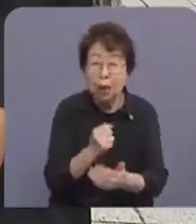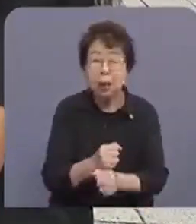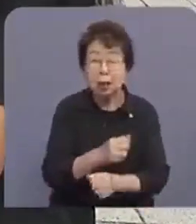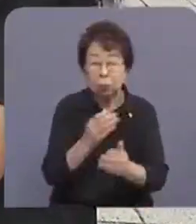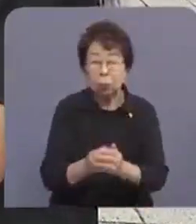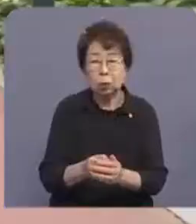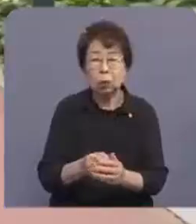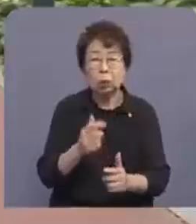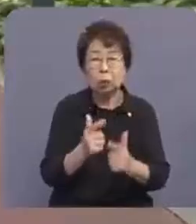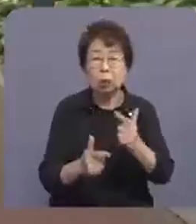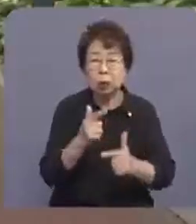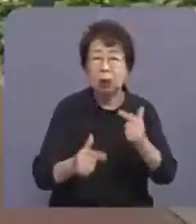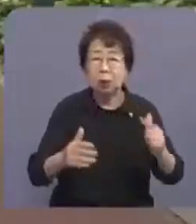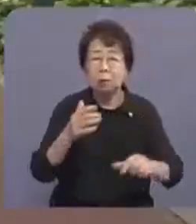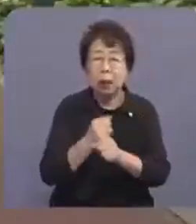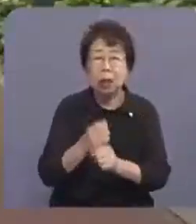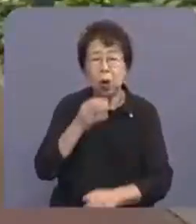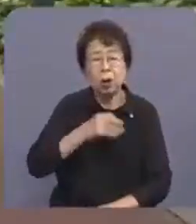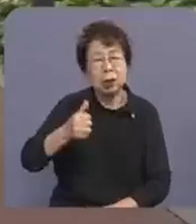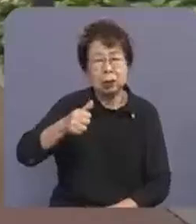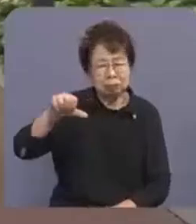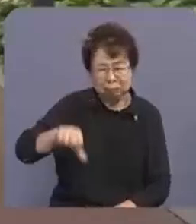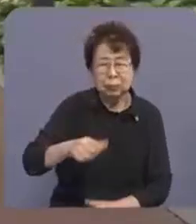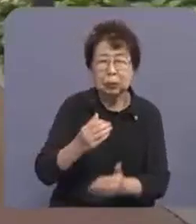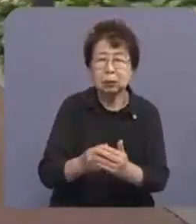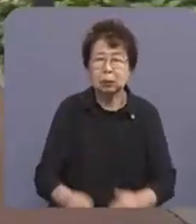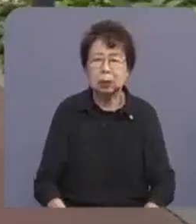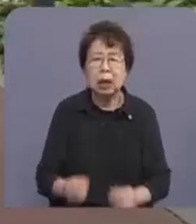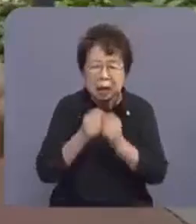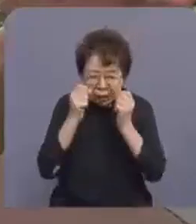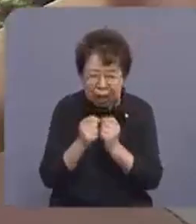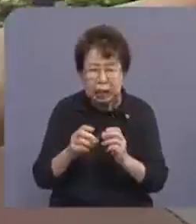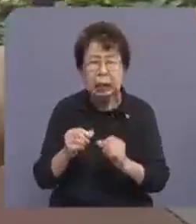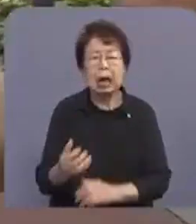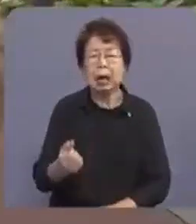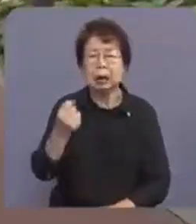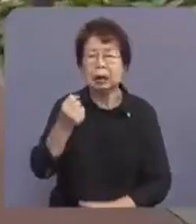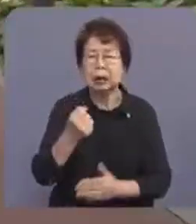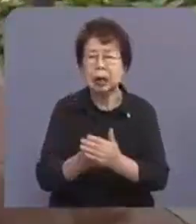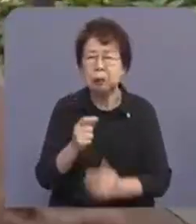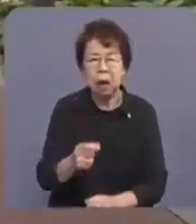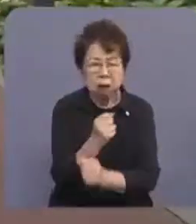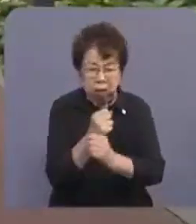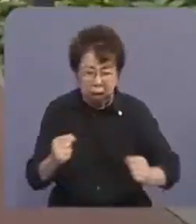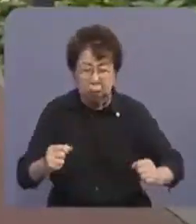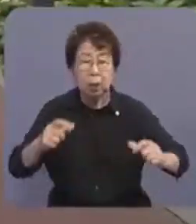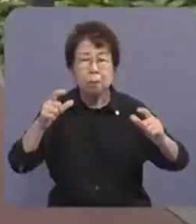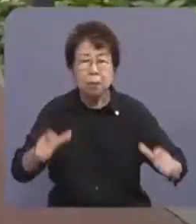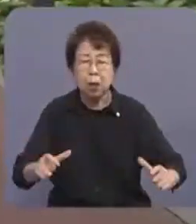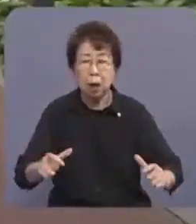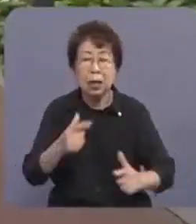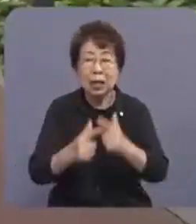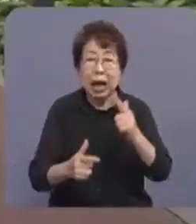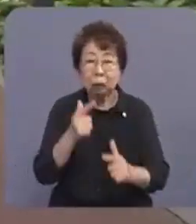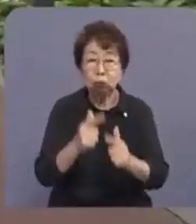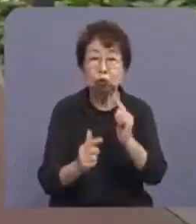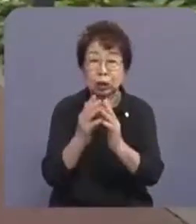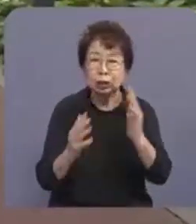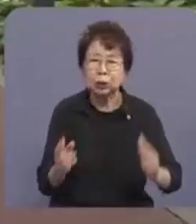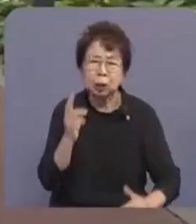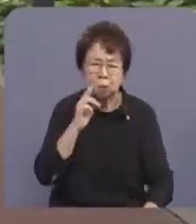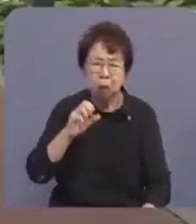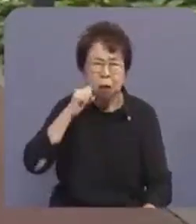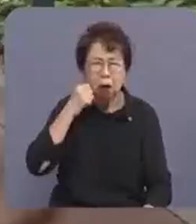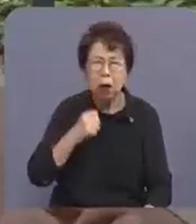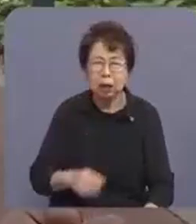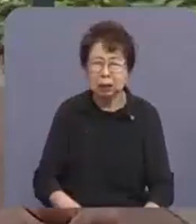떨어집니다. 사유지로 고밀도 개발이 되다 보니까 이런 넓은 면적의 녹지들을 확보하는 것이 굉장히